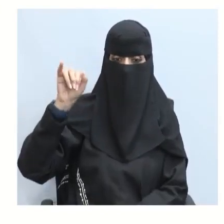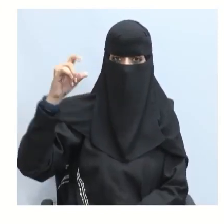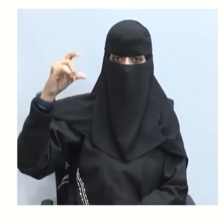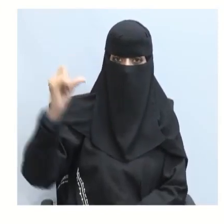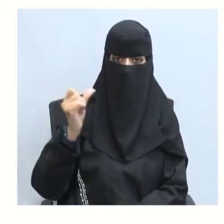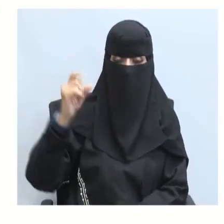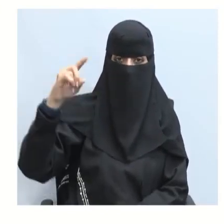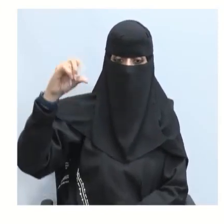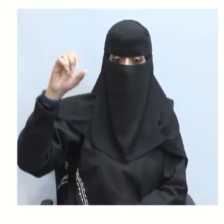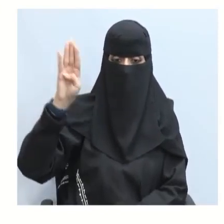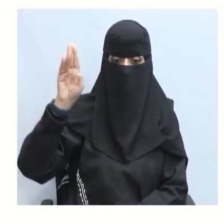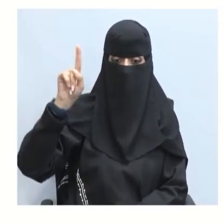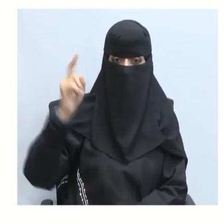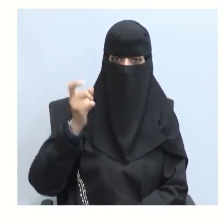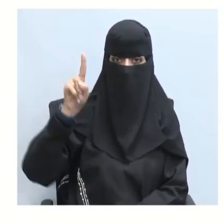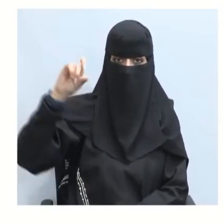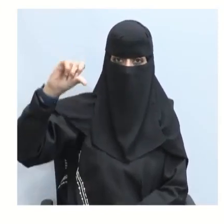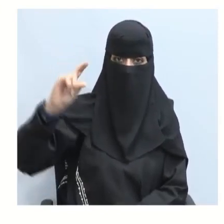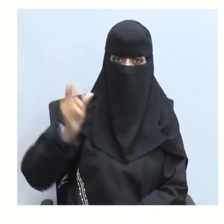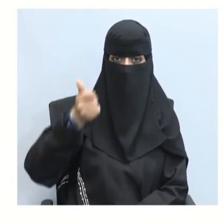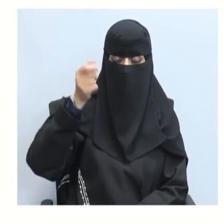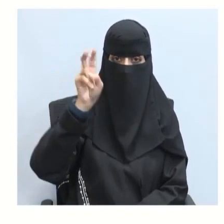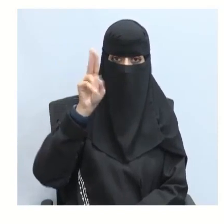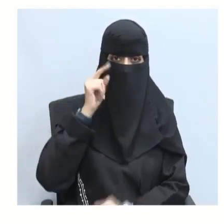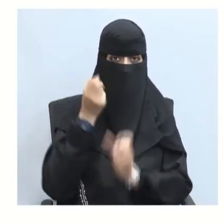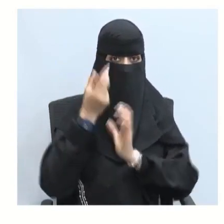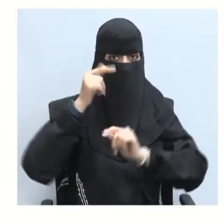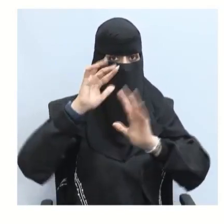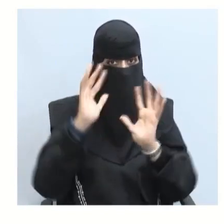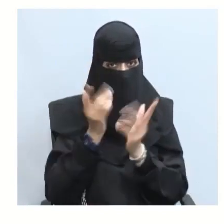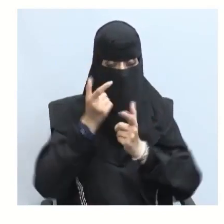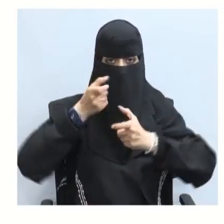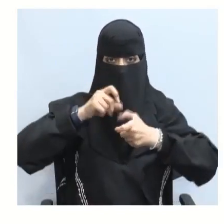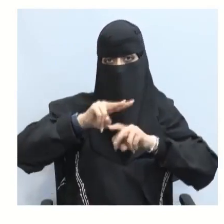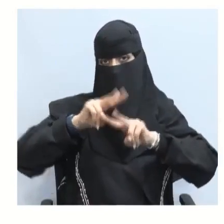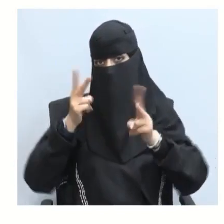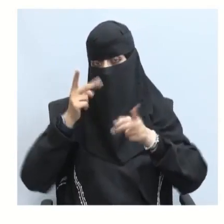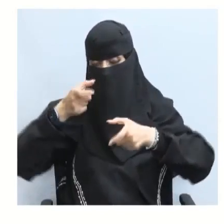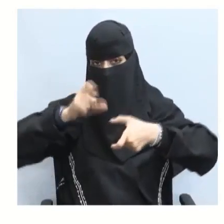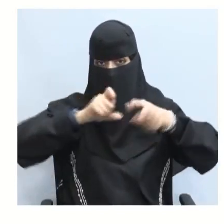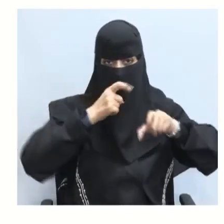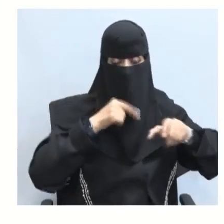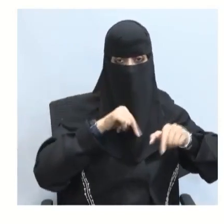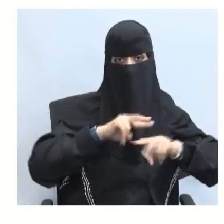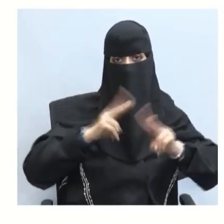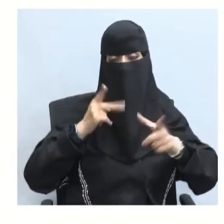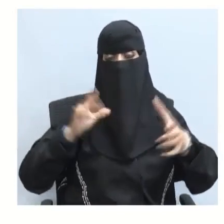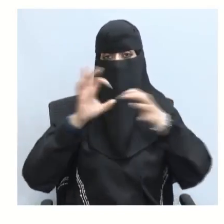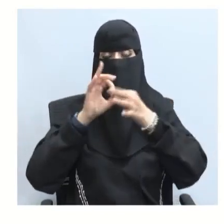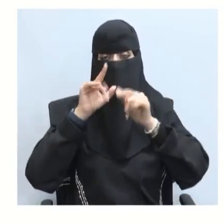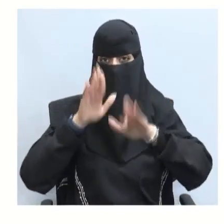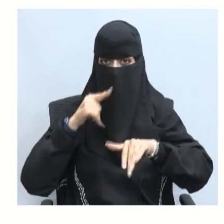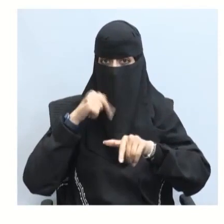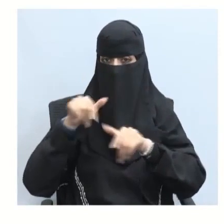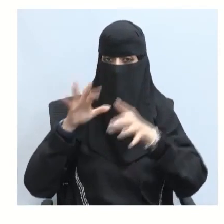العامه تختلف الهيدروكربونات وهي مركبات عضويه باختلاف انواع الروابط فيها يقصد فيها